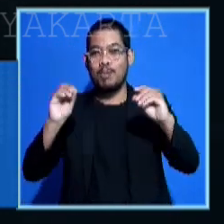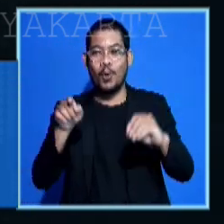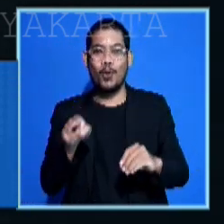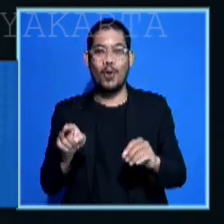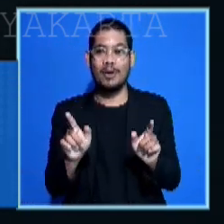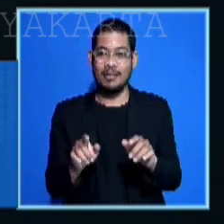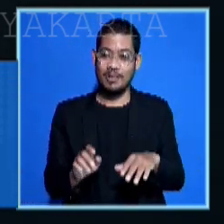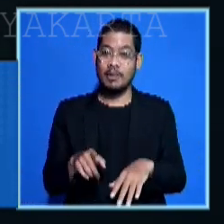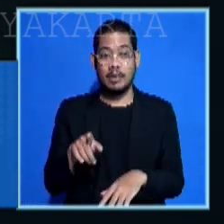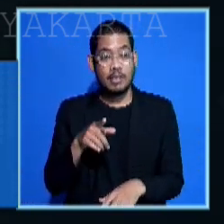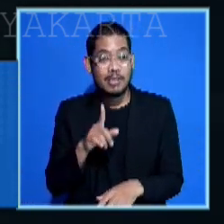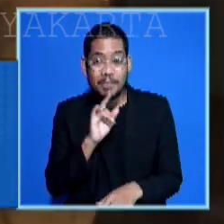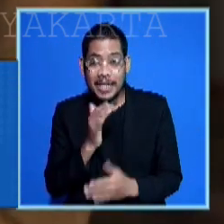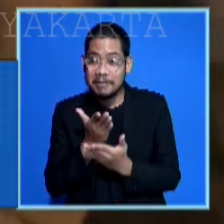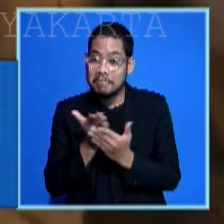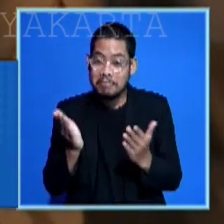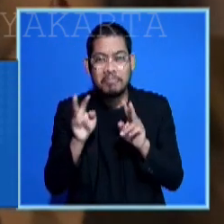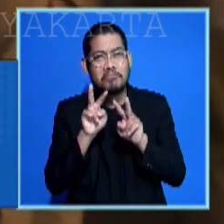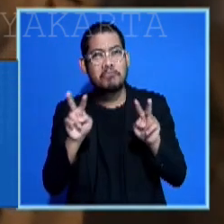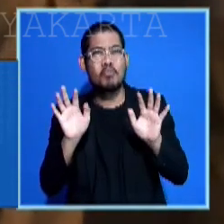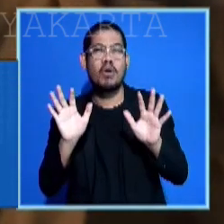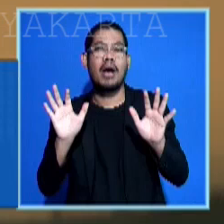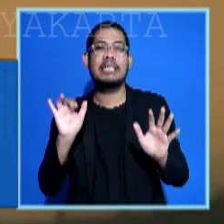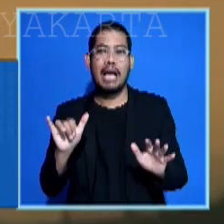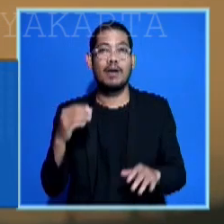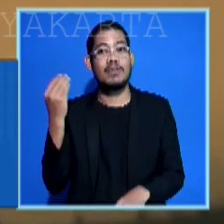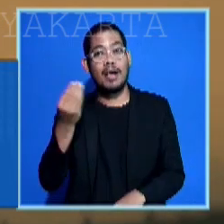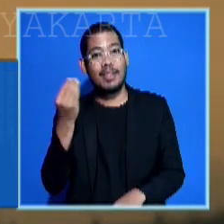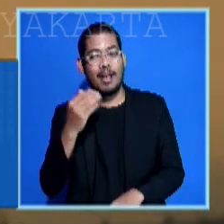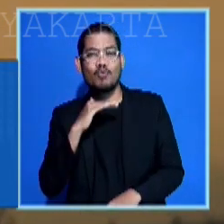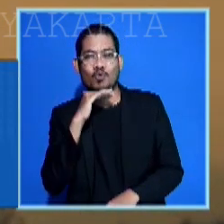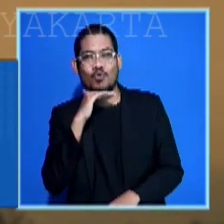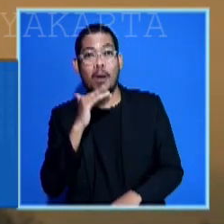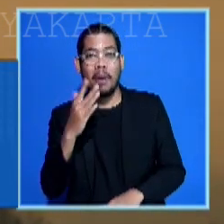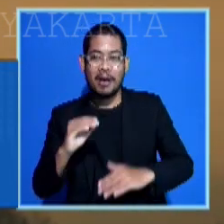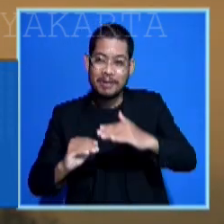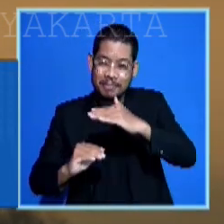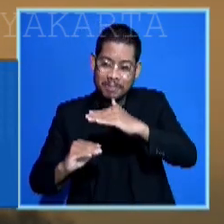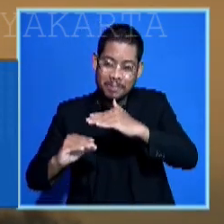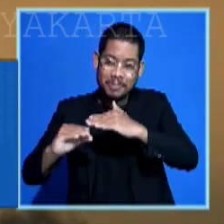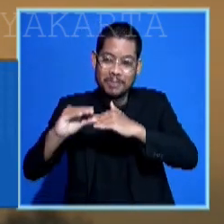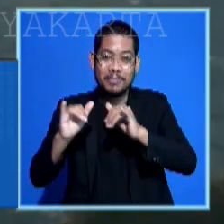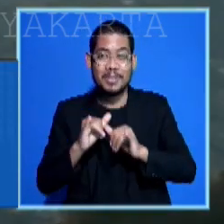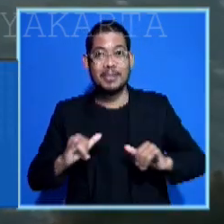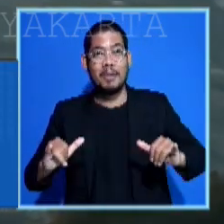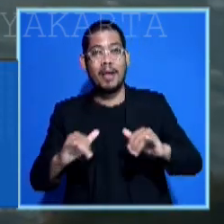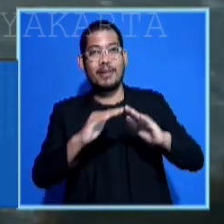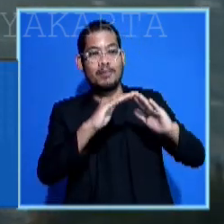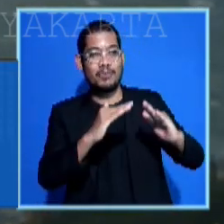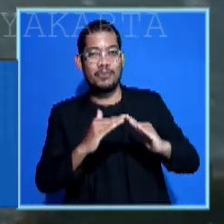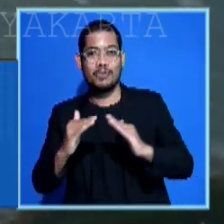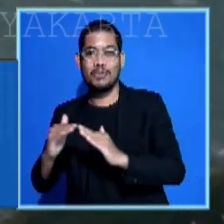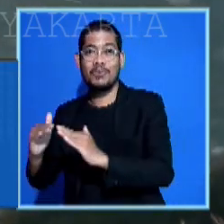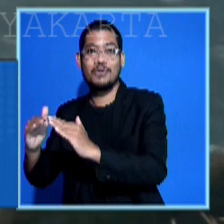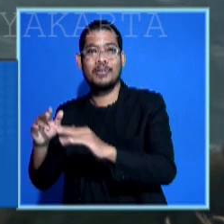seperti yang kamu lihat, sudah banyak wisatawan yang menunggu indahnya Golden Sunrise beserta beberapa gunung yang dapat kita lihat secara